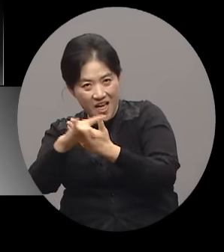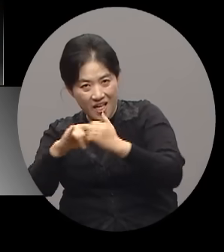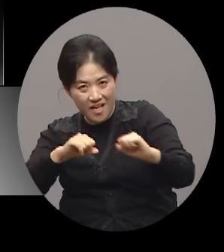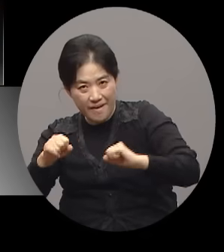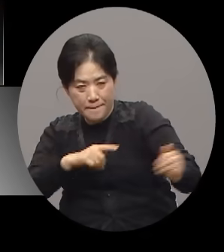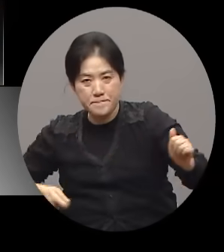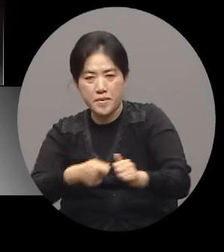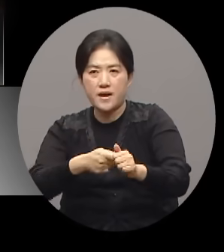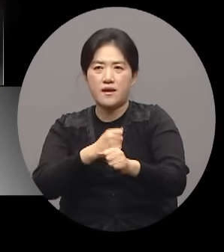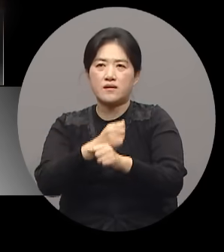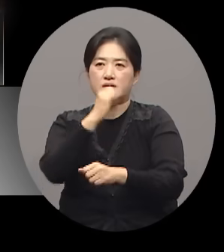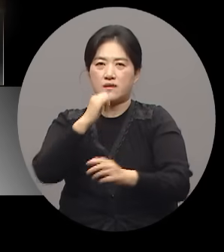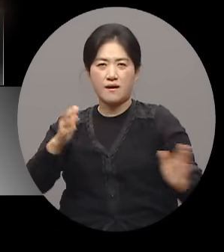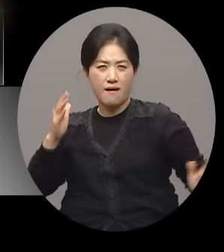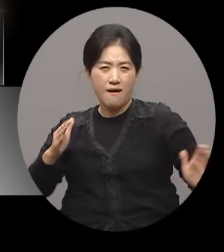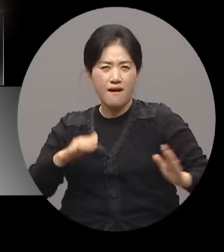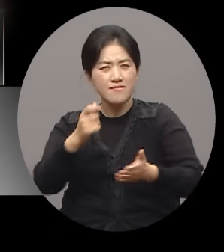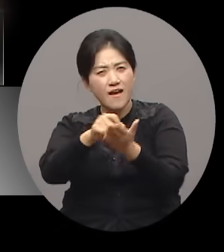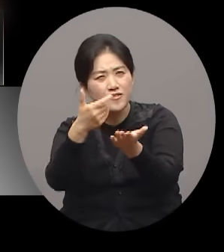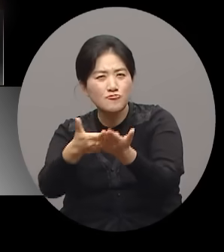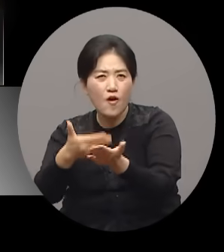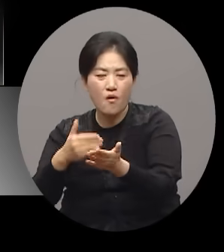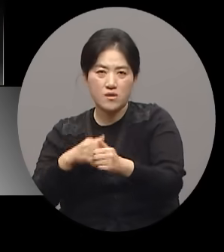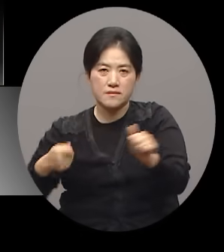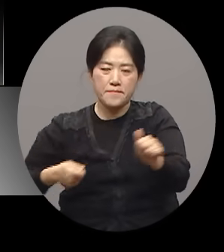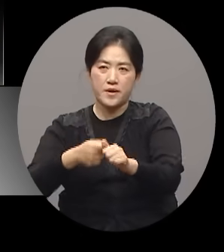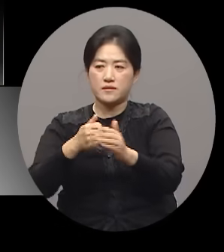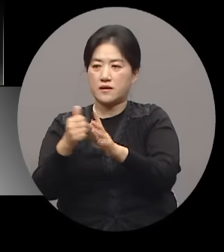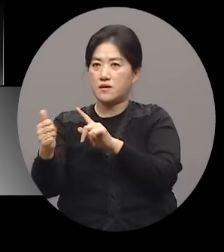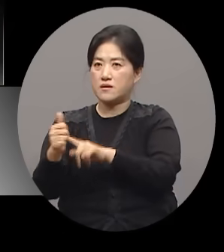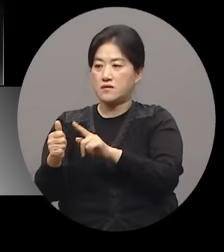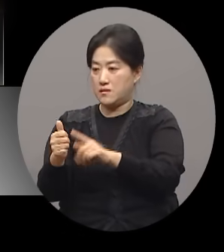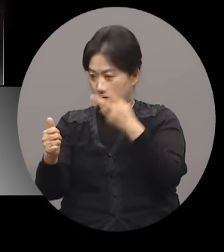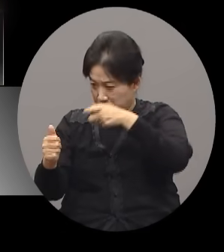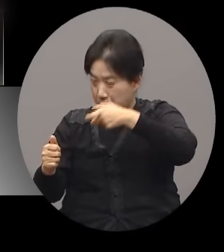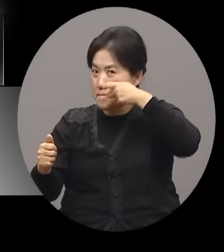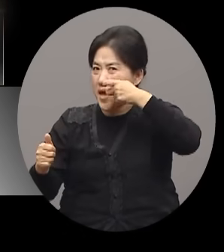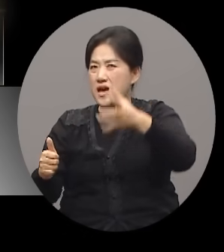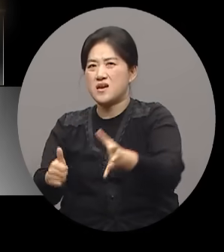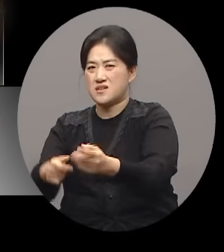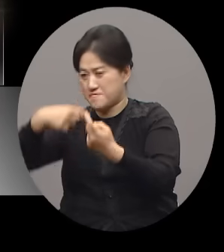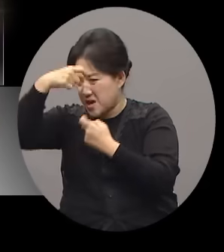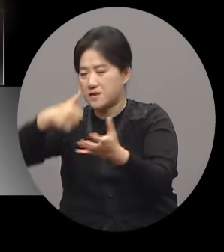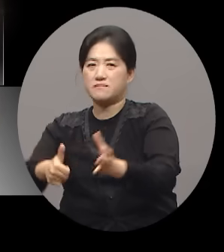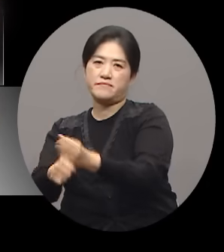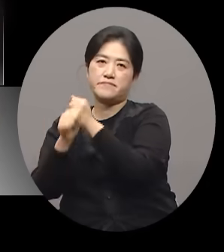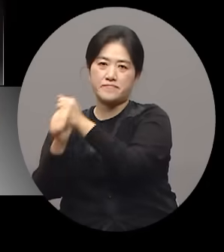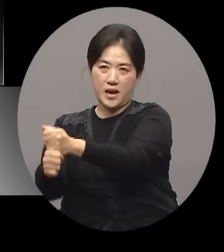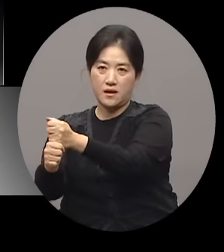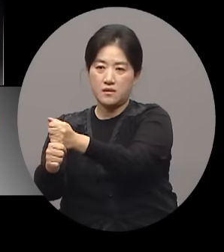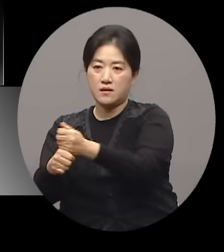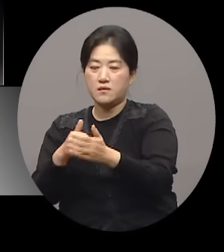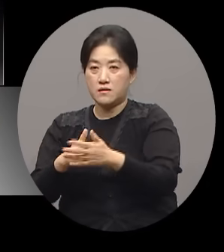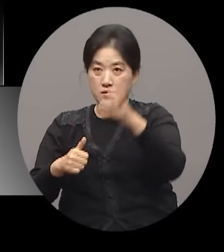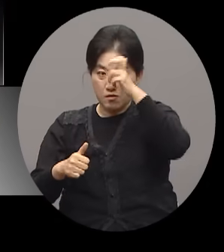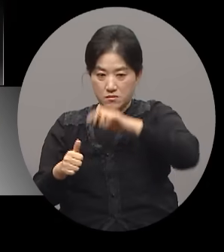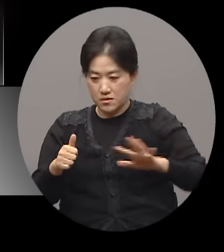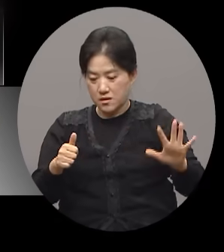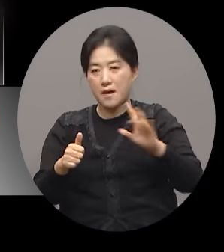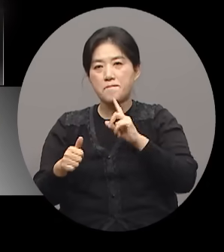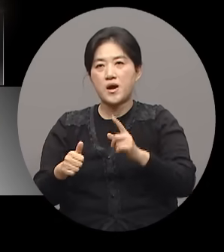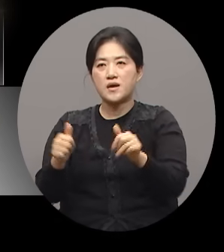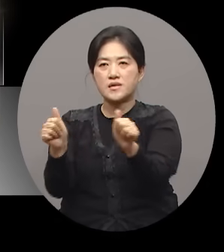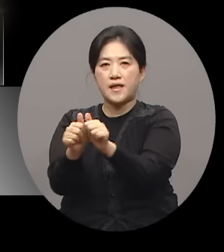같은 범행을 저지른 것으로 추정됩니다. 현장에서 남성은 바로 현행범으로 체포가 됐고요. 현장에 나와 있는 경찰들에